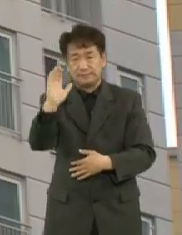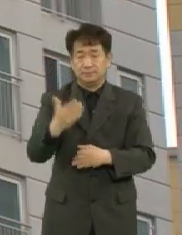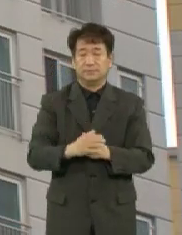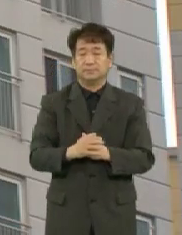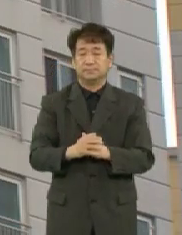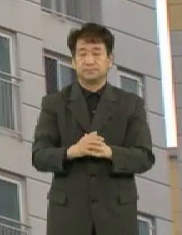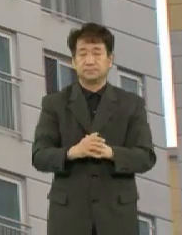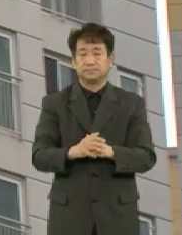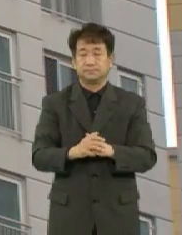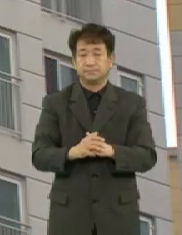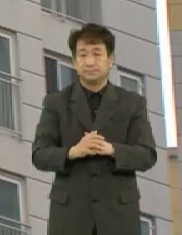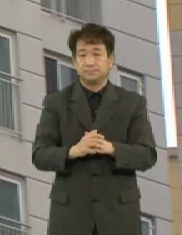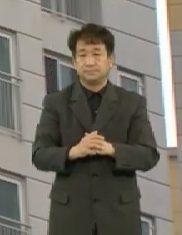분석됩니다